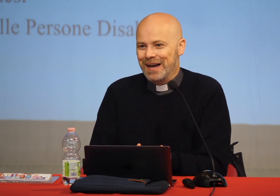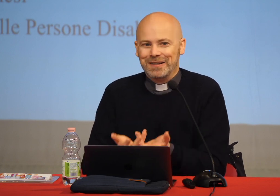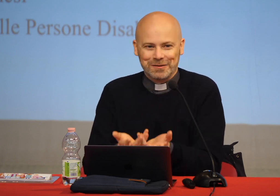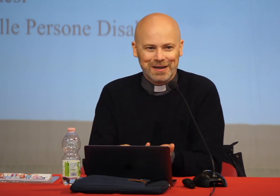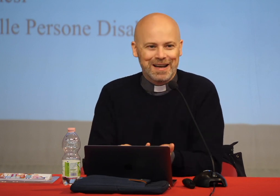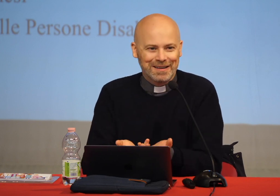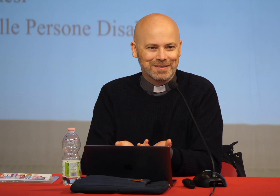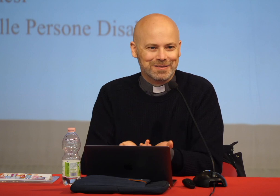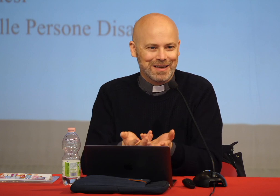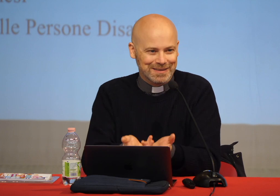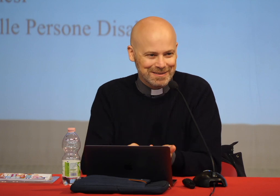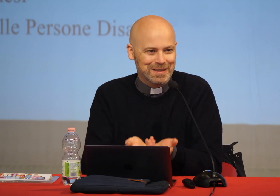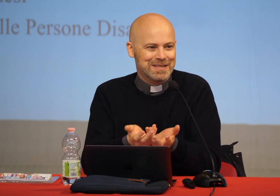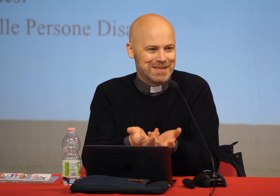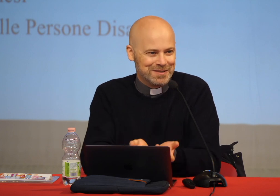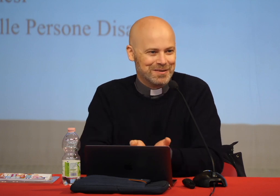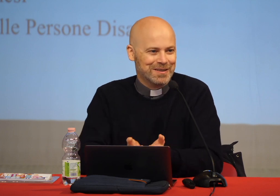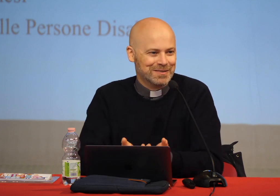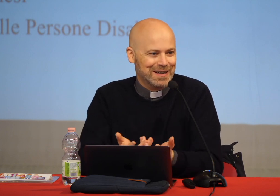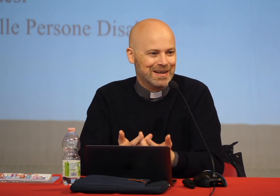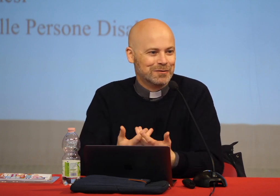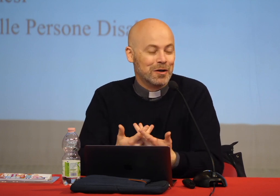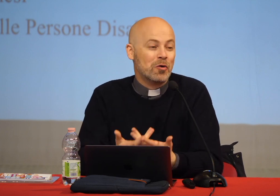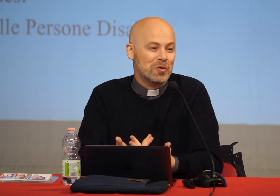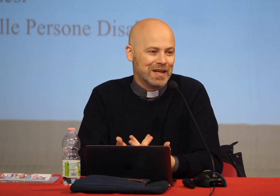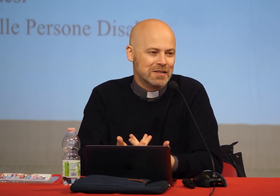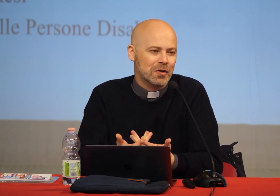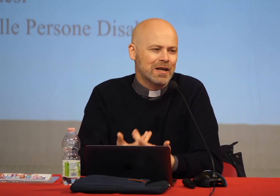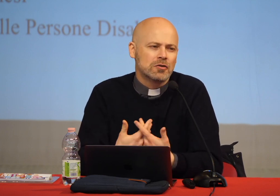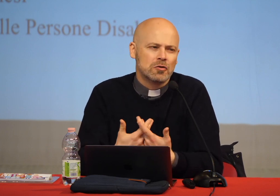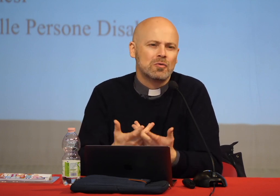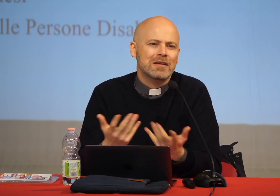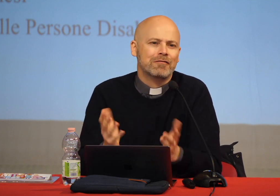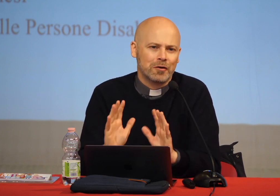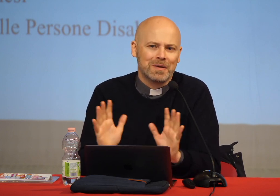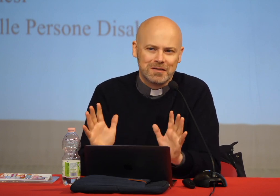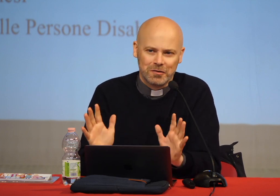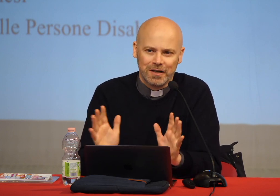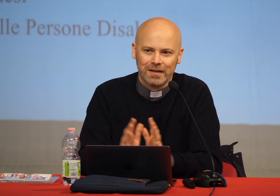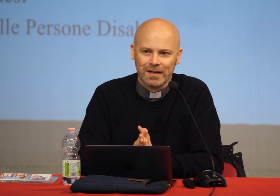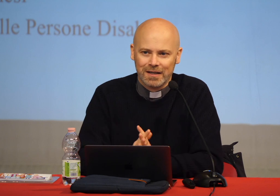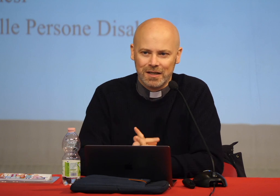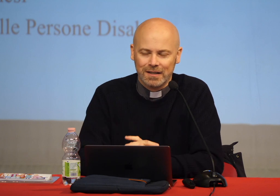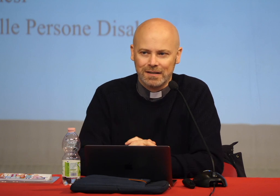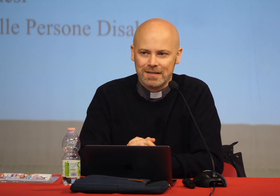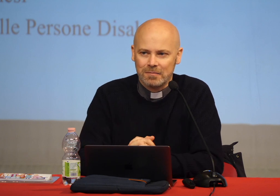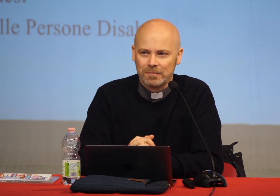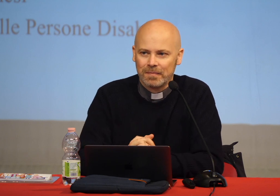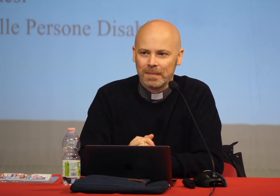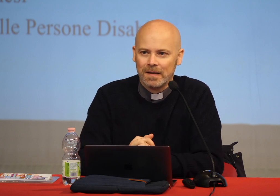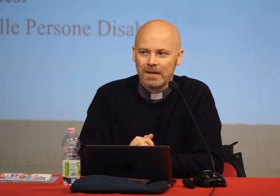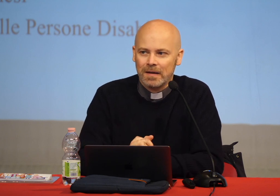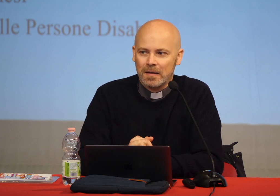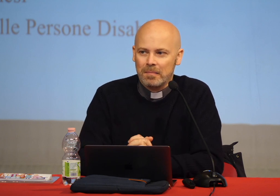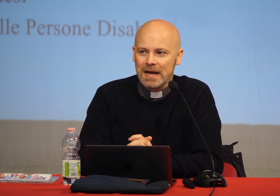lavorare sulla sulla sensibilizzazione sulla sulla comunicazione anche solo sull'informazione che già è